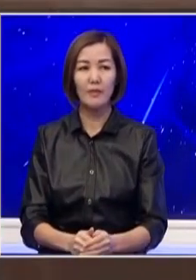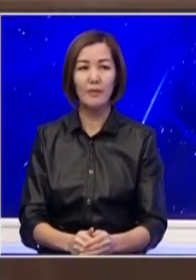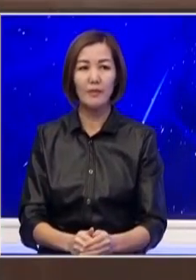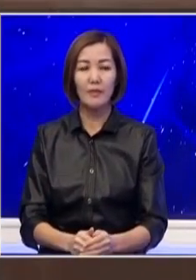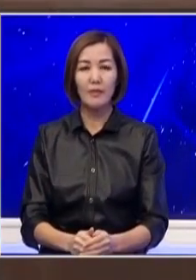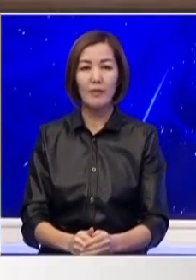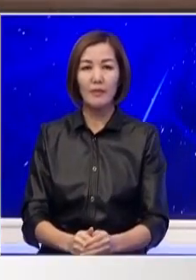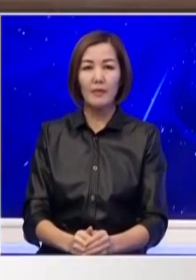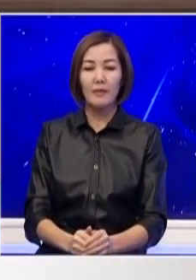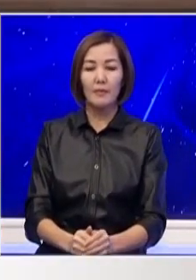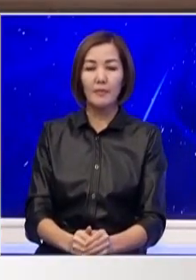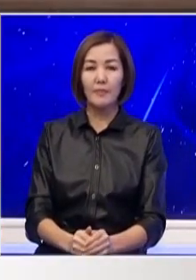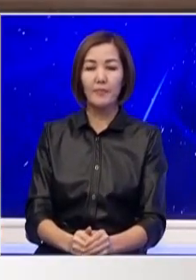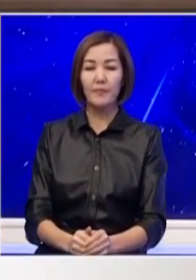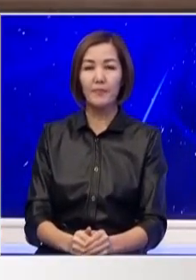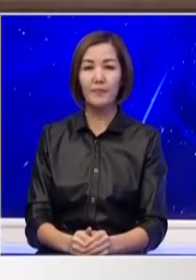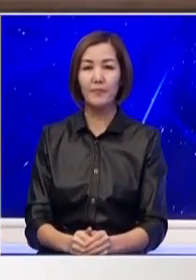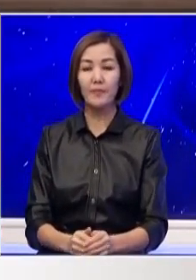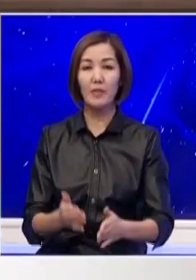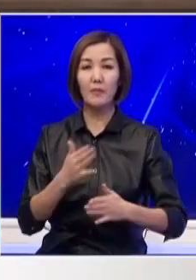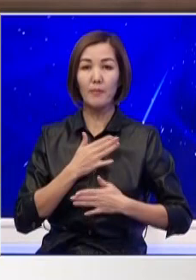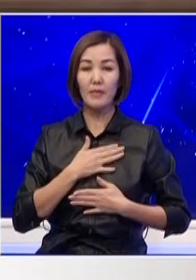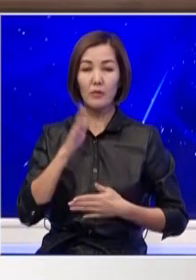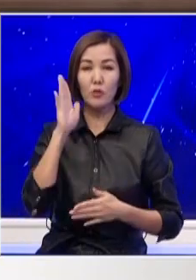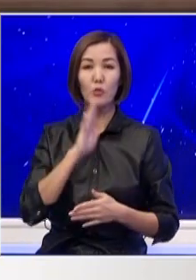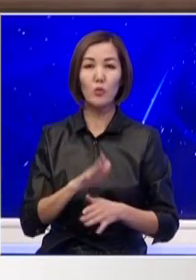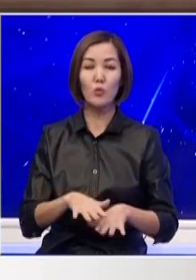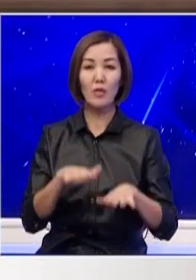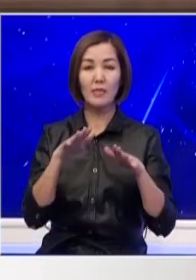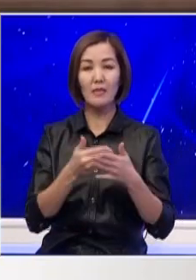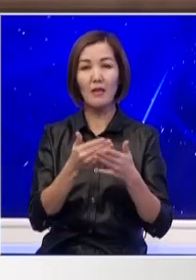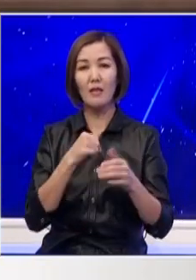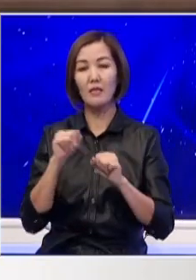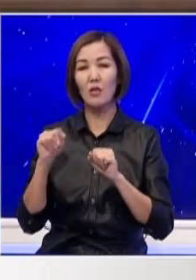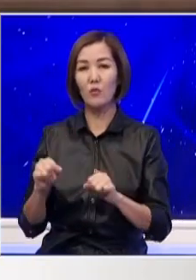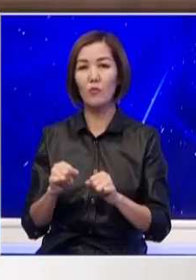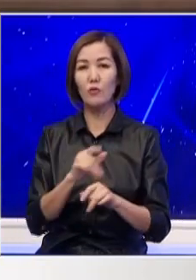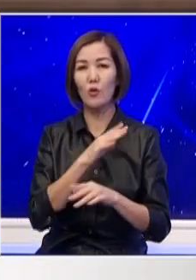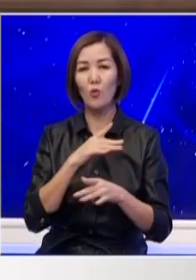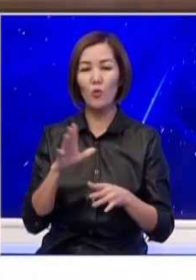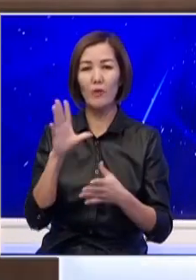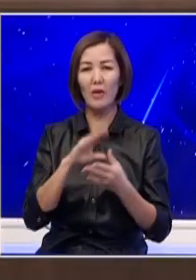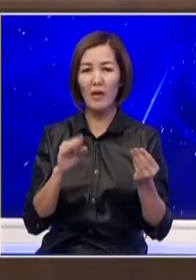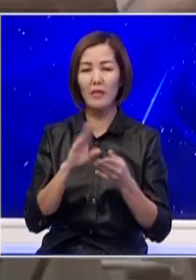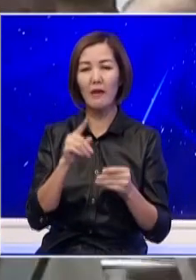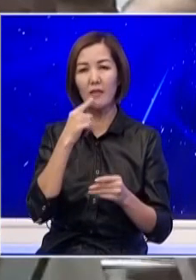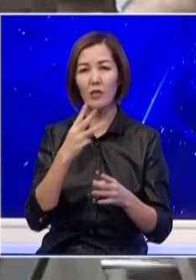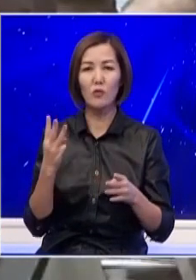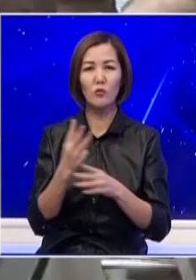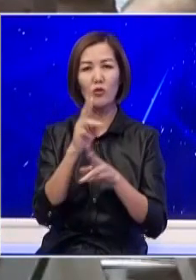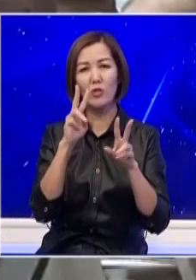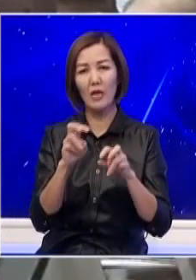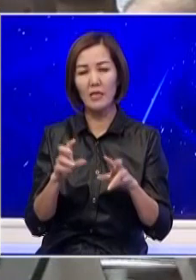этот вопрос в прошлом году. Біз бұл су тасқынның алдын алу бойынша былтыр көбірет айттық. Үкімет отырысында 3 мәрте